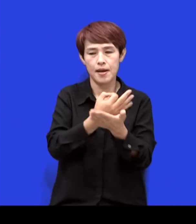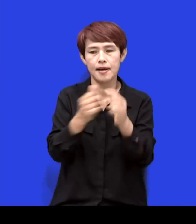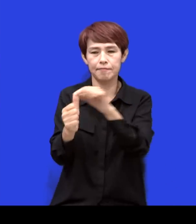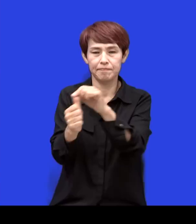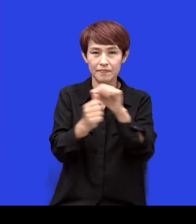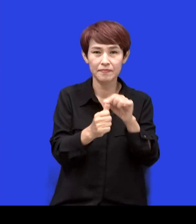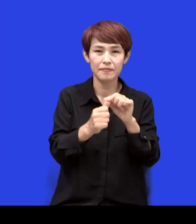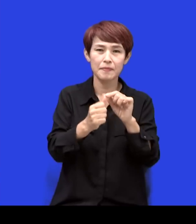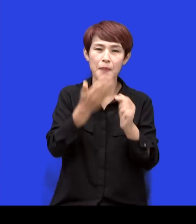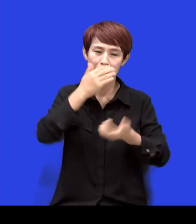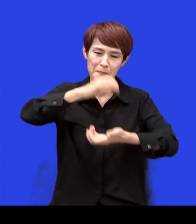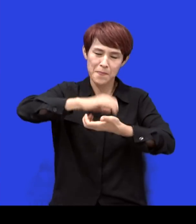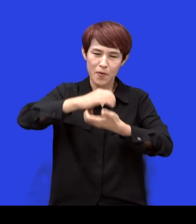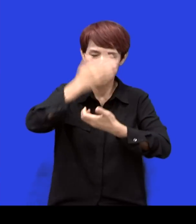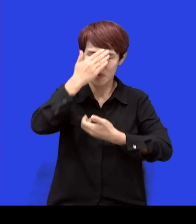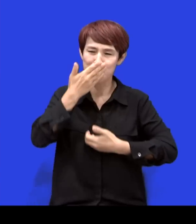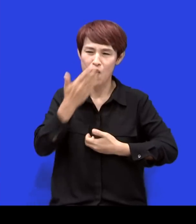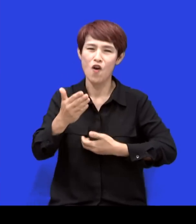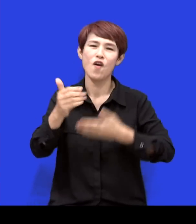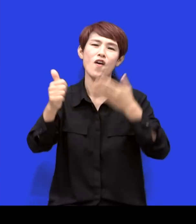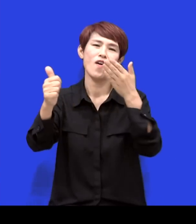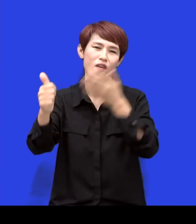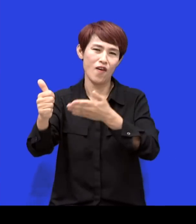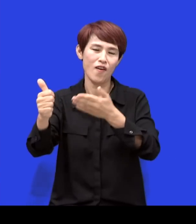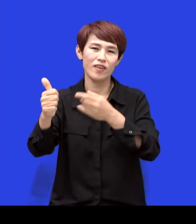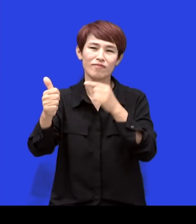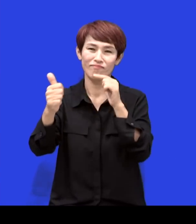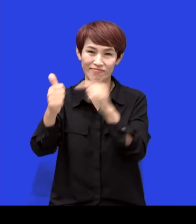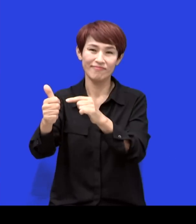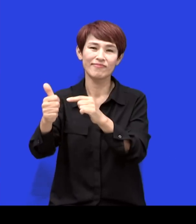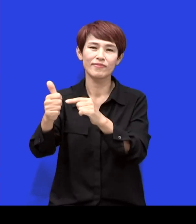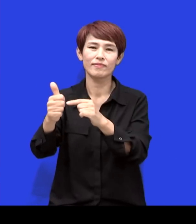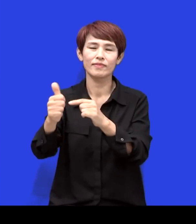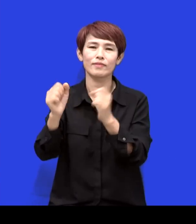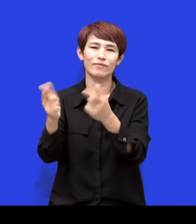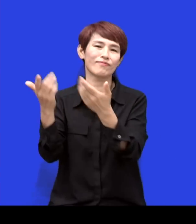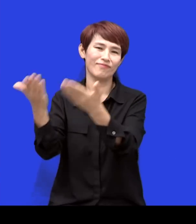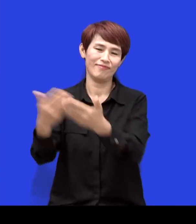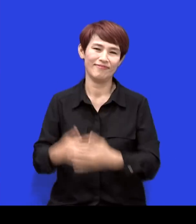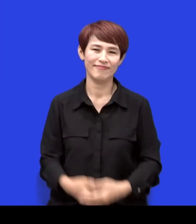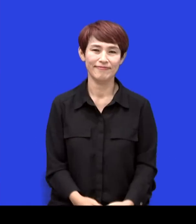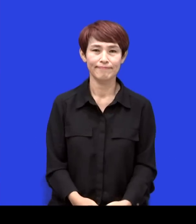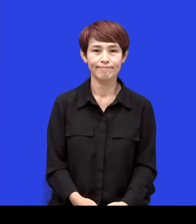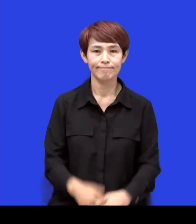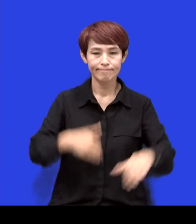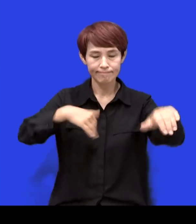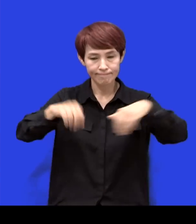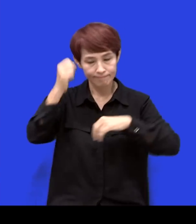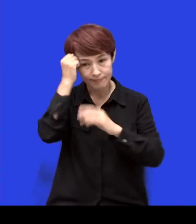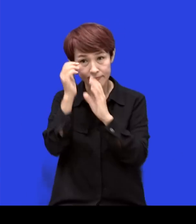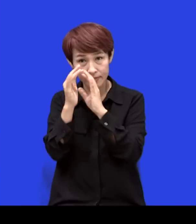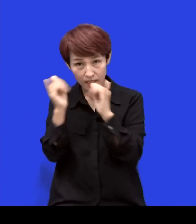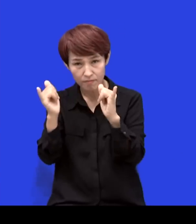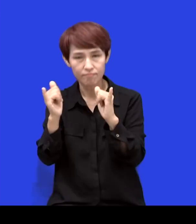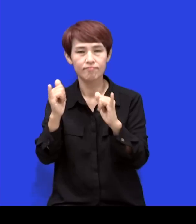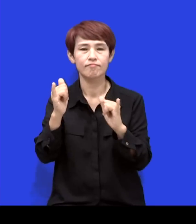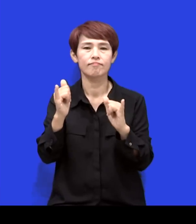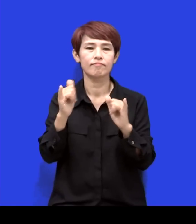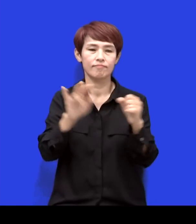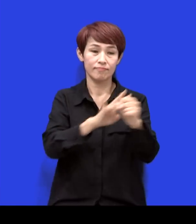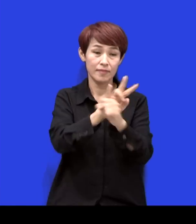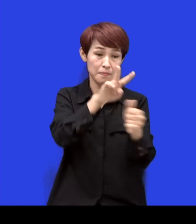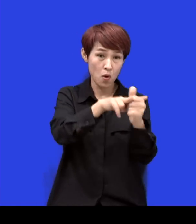도시락도 공짜로 먹고 네네네. 지내라고 기회를 주는 거죠. 예, 그런 예. 선의로서 이제 노숙자가 야간 알바를 하게 되고